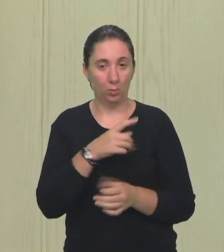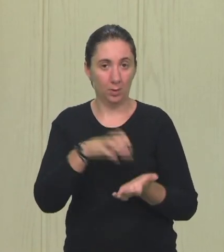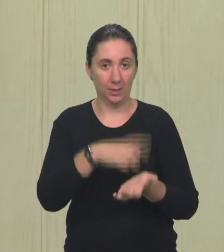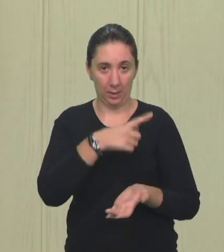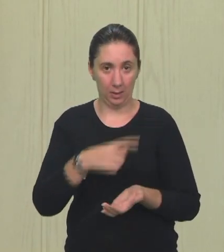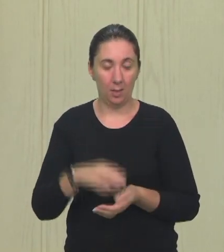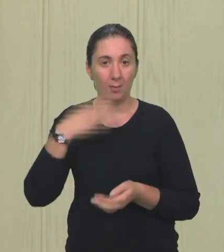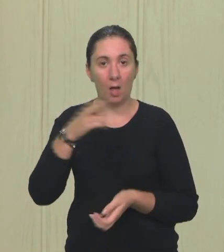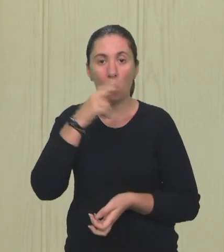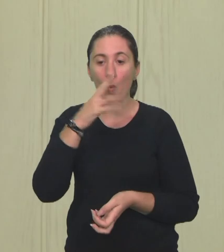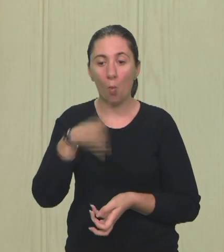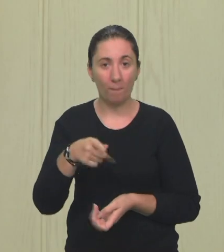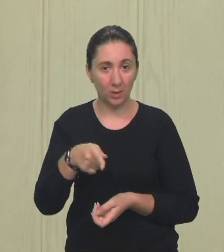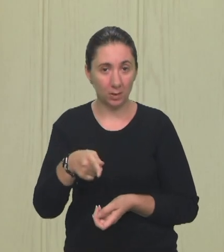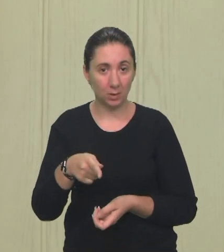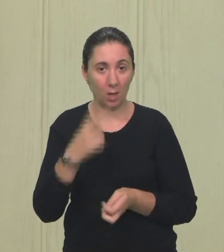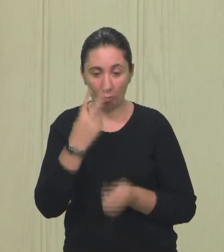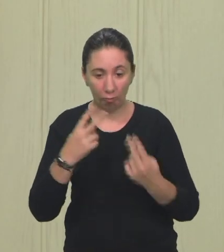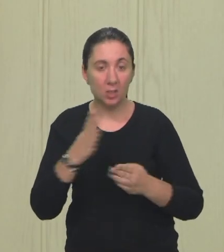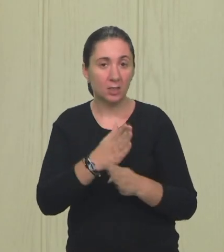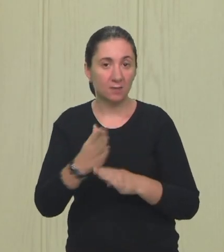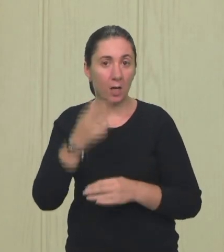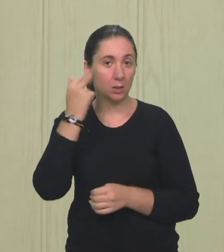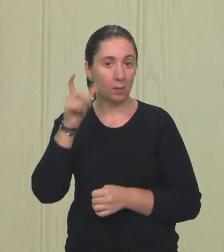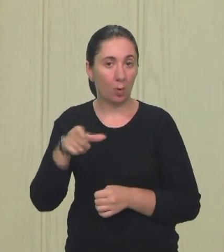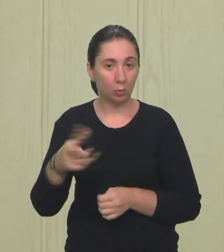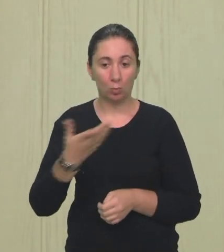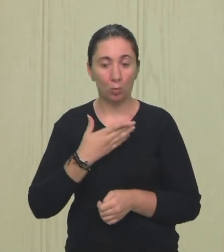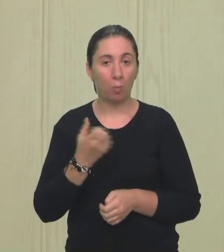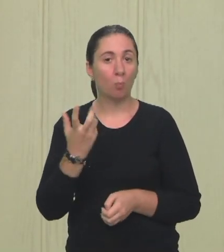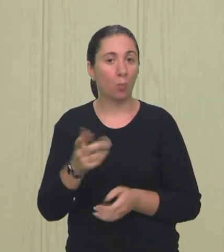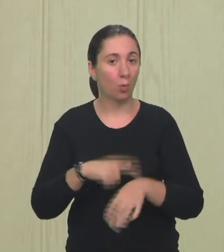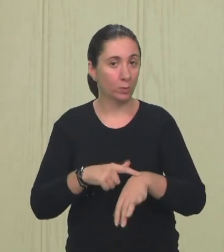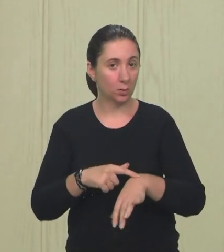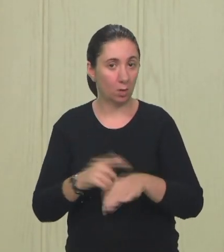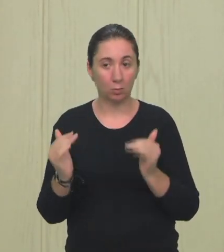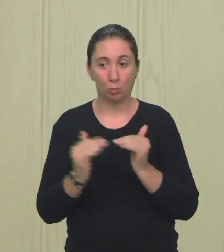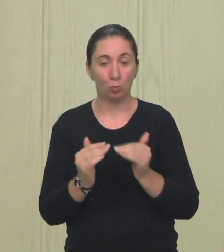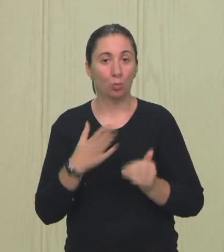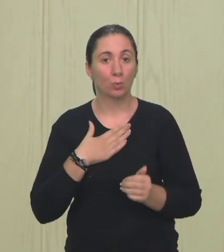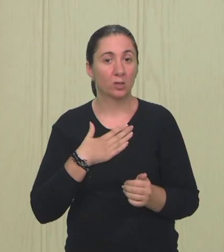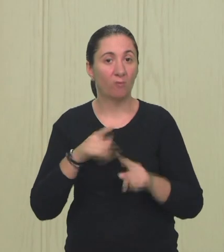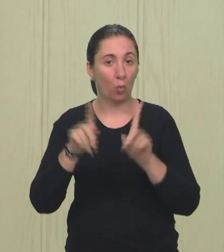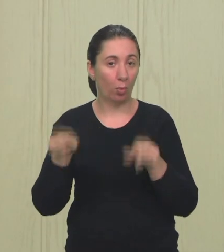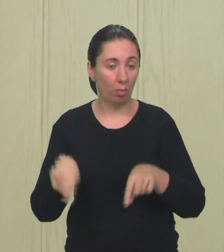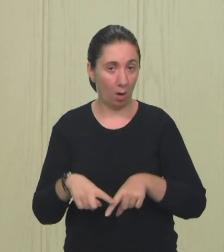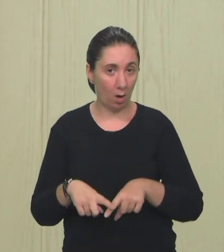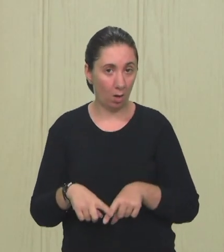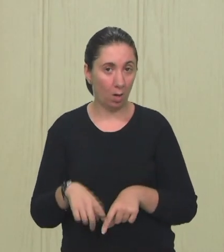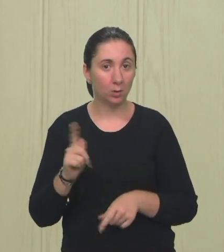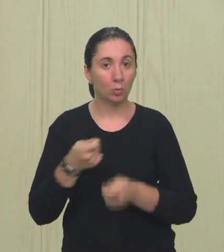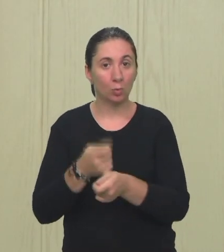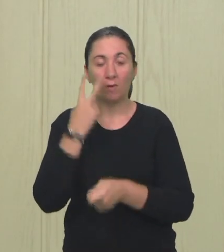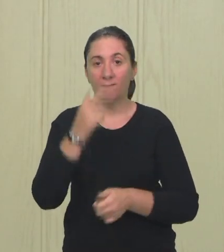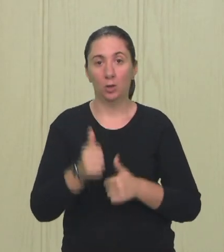Nakon komisijskog uvida svaka osoba, slijepa osoba, dobiva određeni broj sati sukladno svom nalazu i